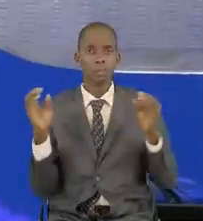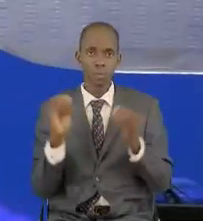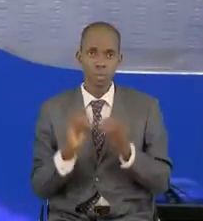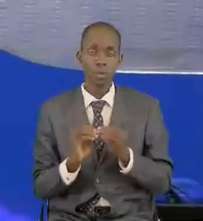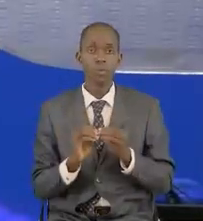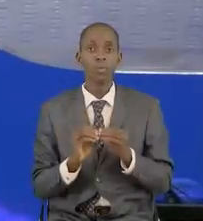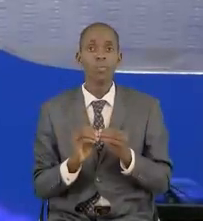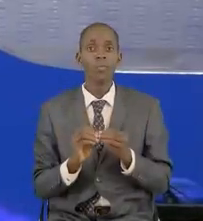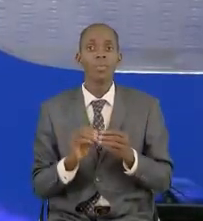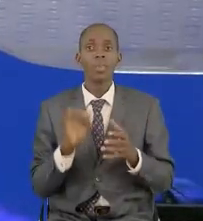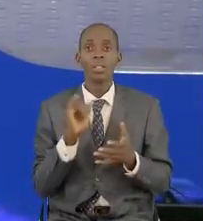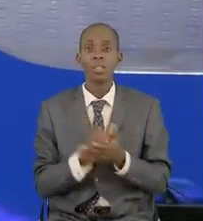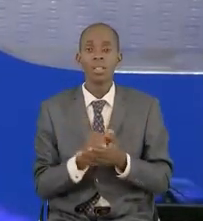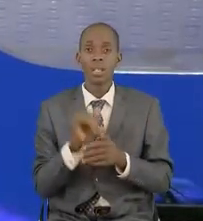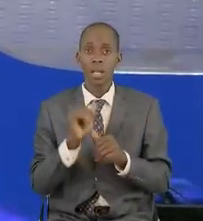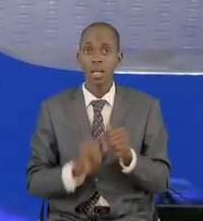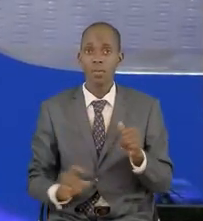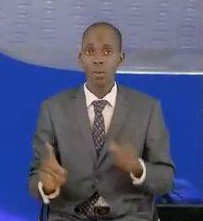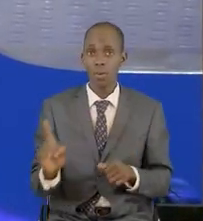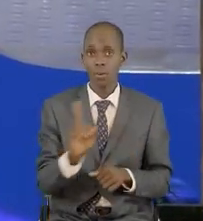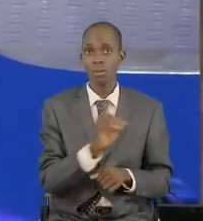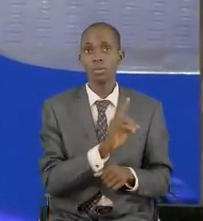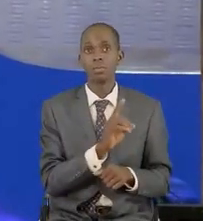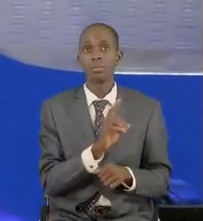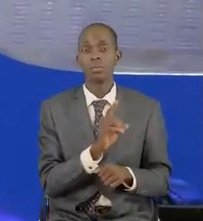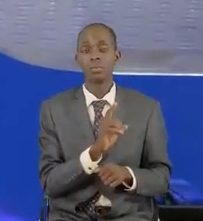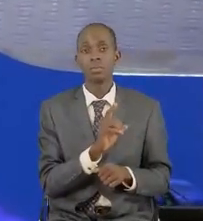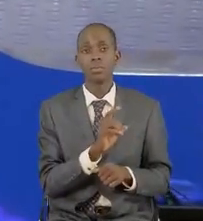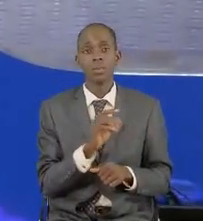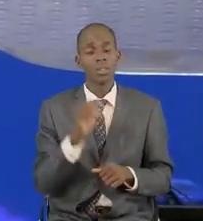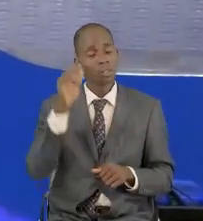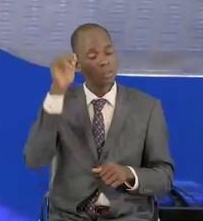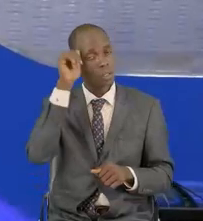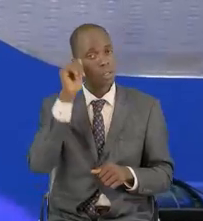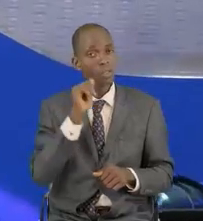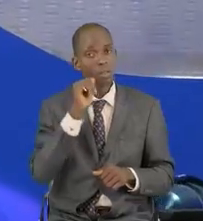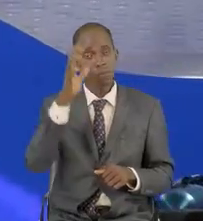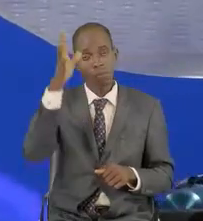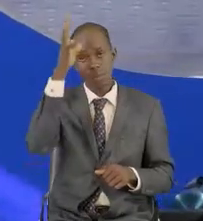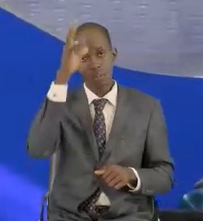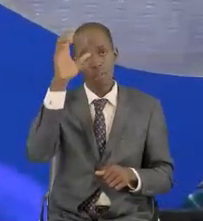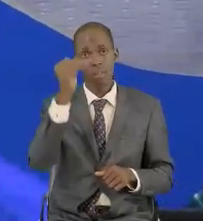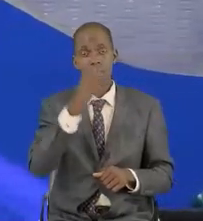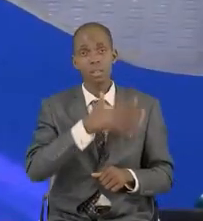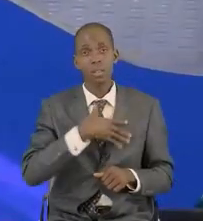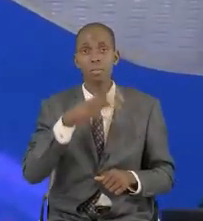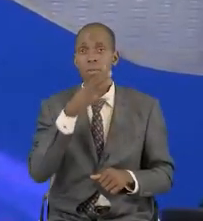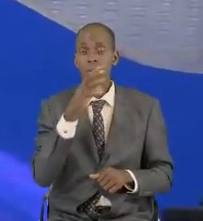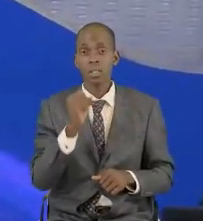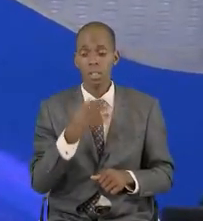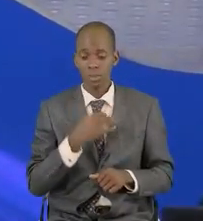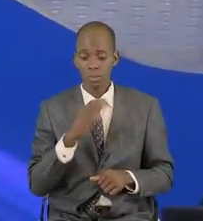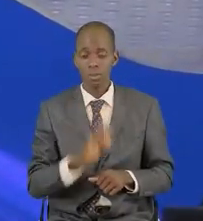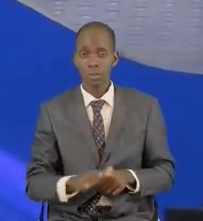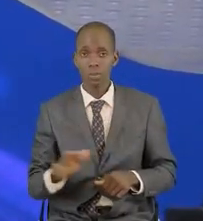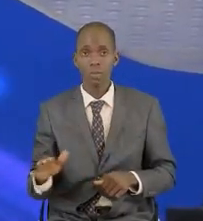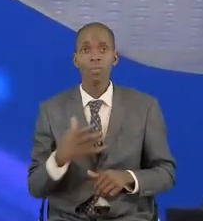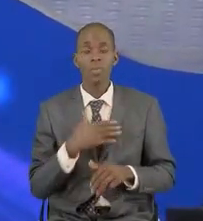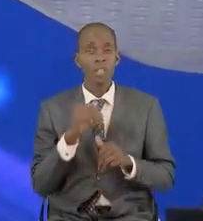à combien plus fort raison que nous tous enfants adieu te permet et leurs enfants